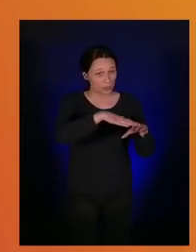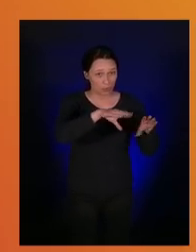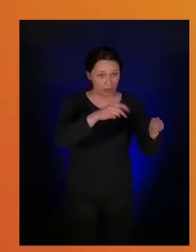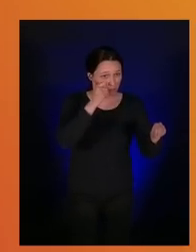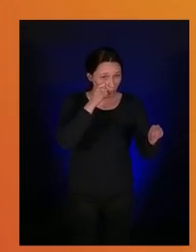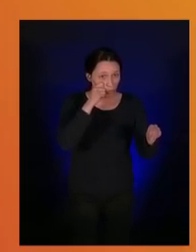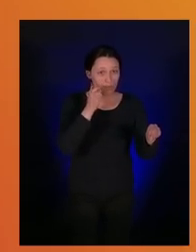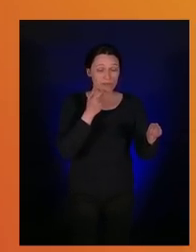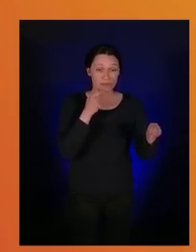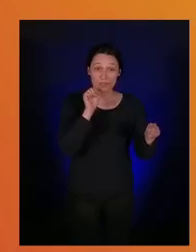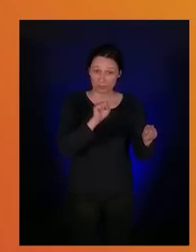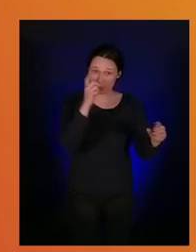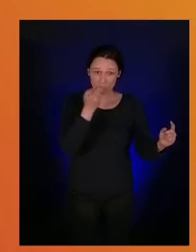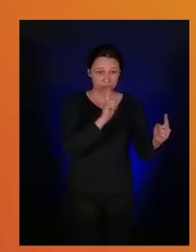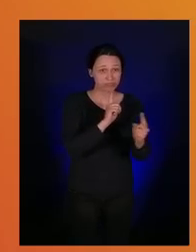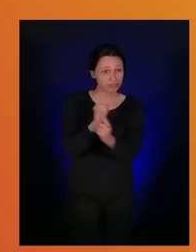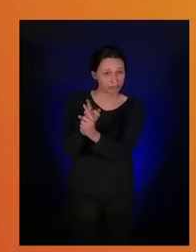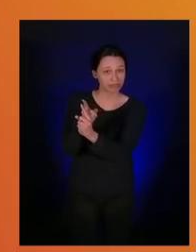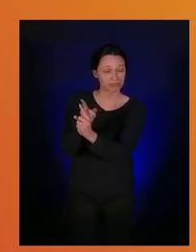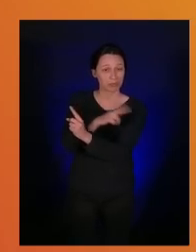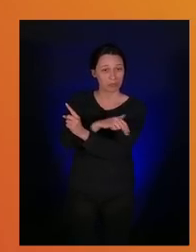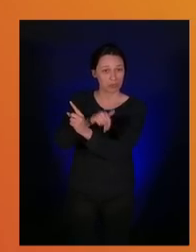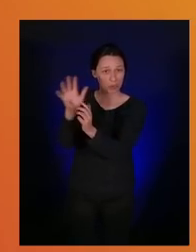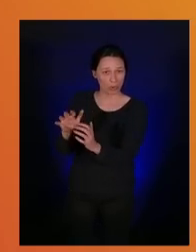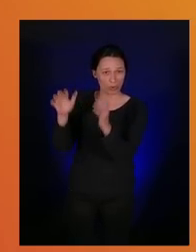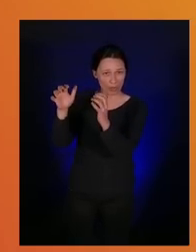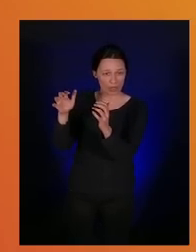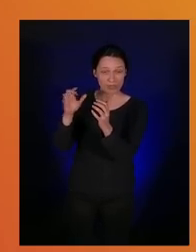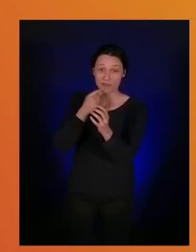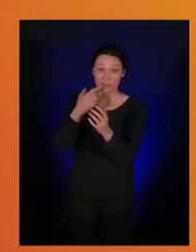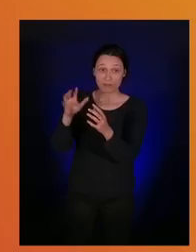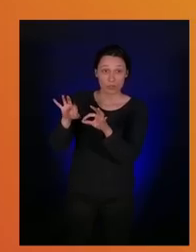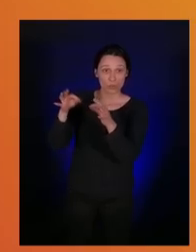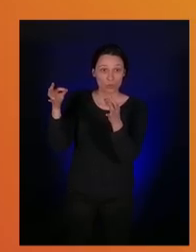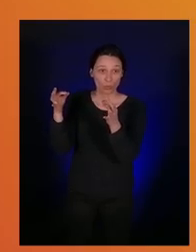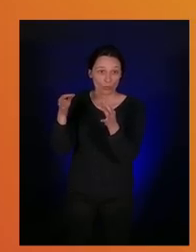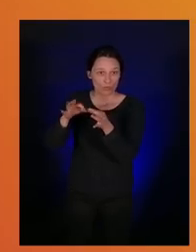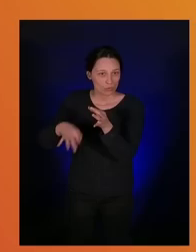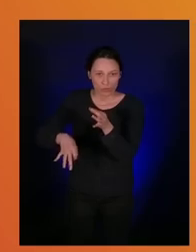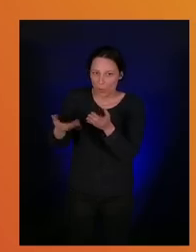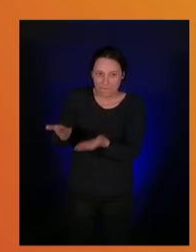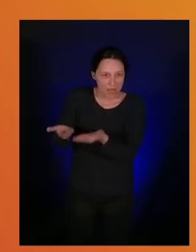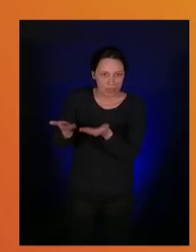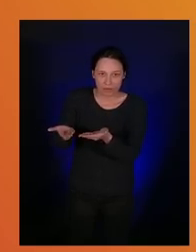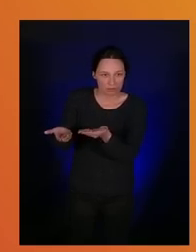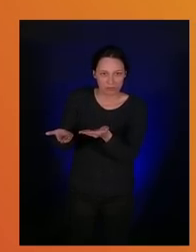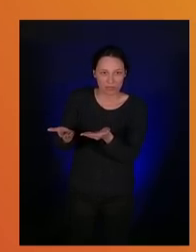rencontrer là maintenant tout de suite et on règle le truc là maintenant. Voilà, moi je propose qu'on règle là tout de suite.